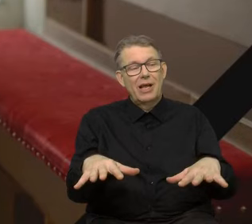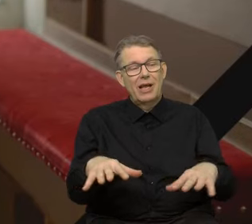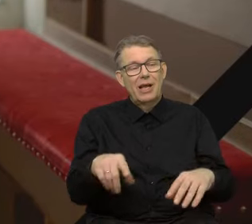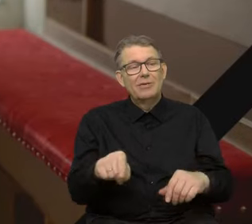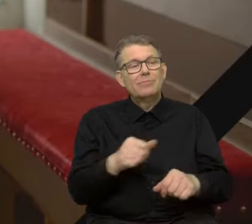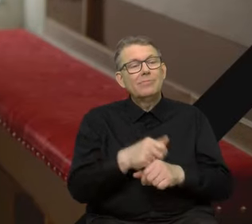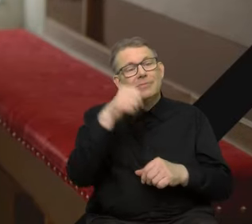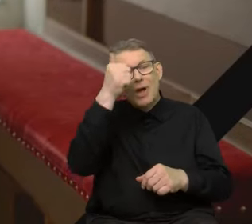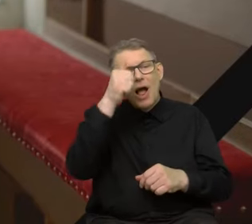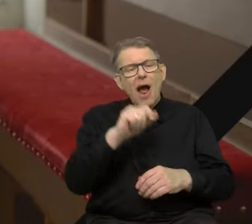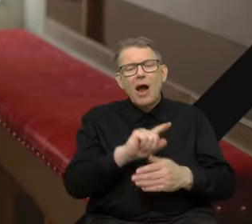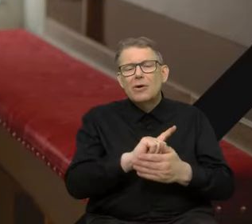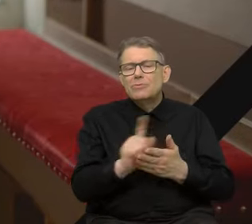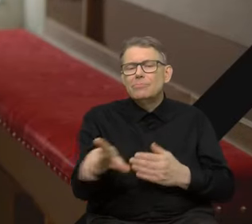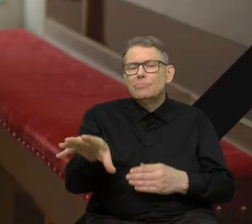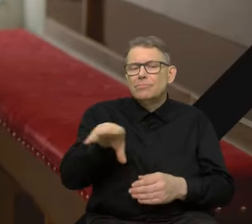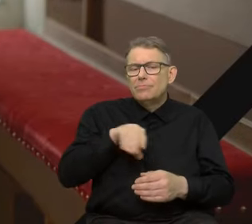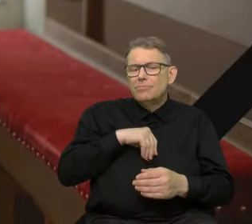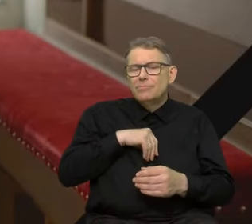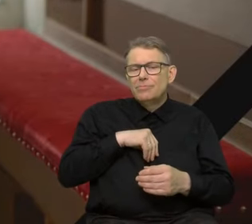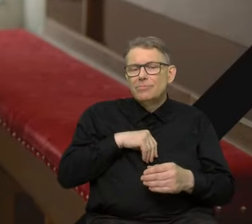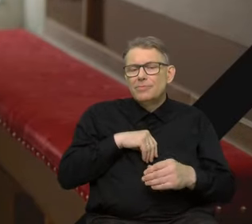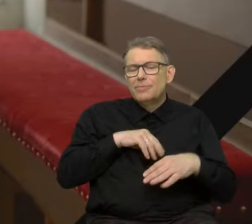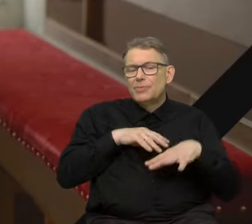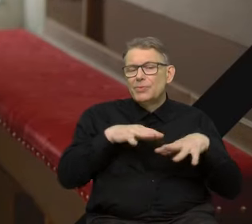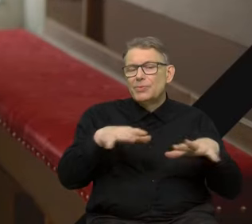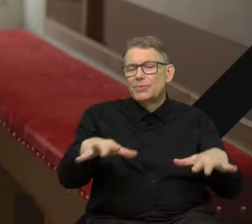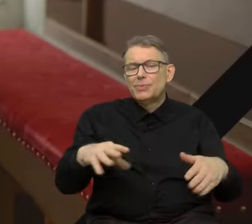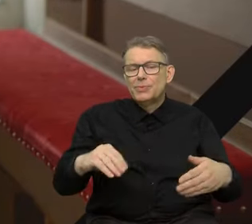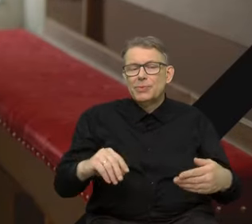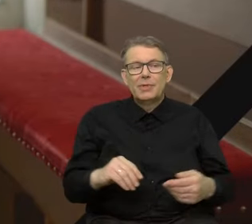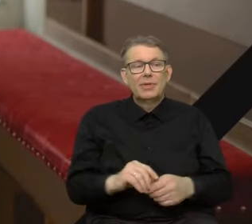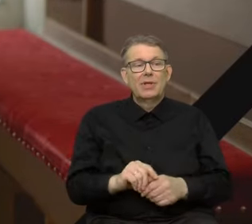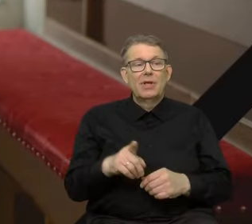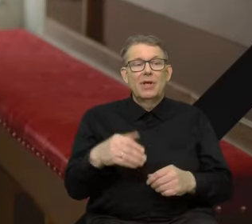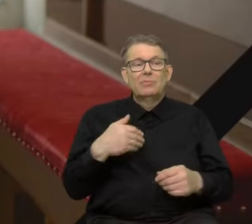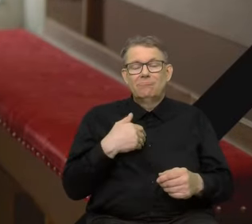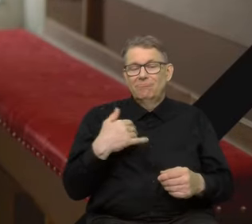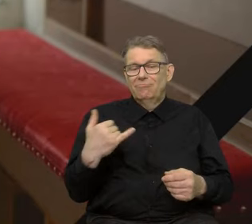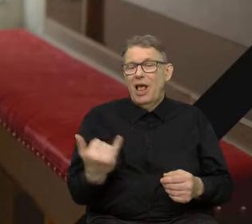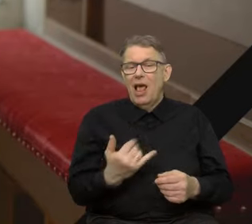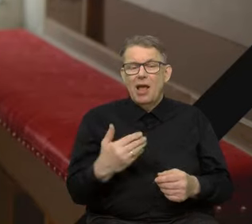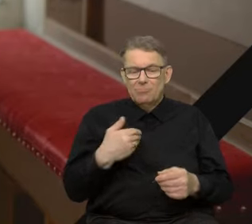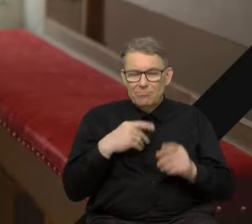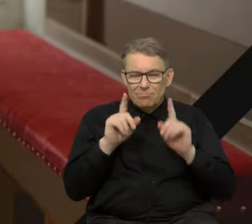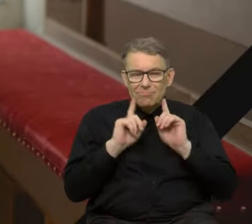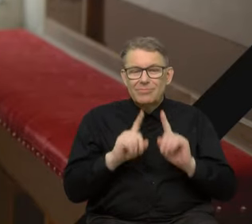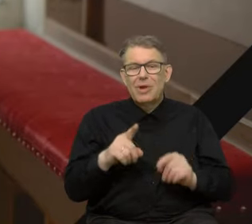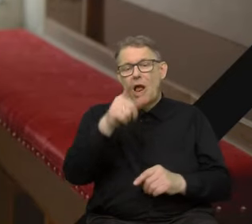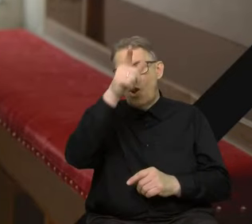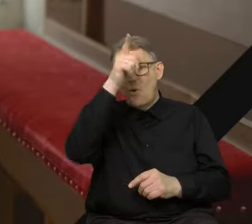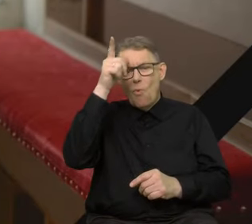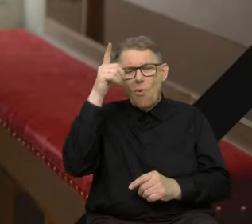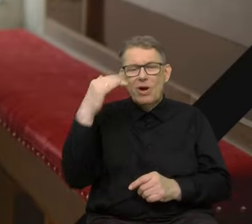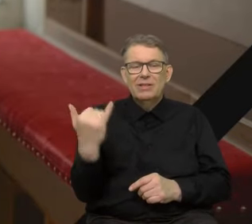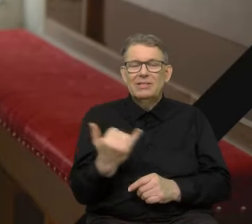Jak ta nazwa się szybko przyjęła. Ona istniała zawsze w rzeczywistości, bo ludzie